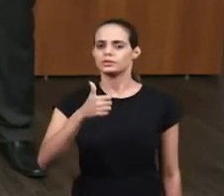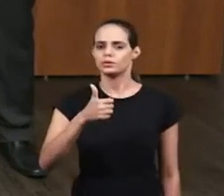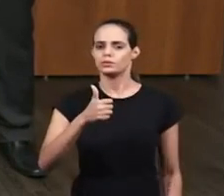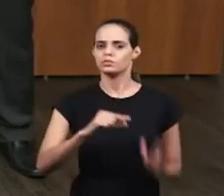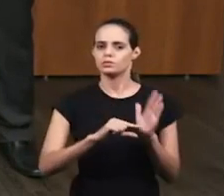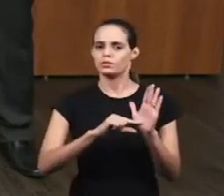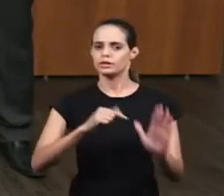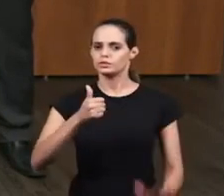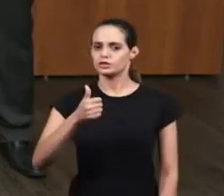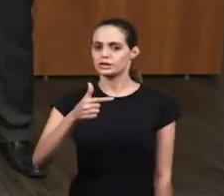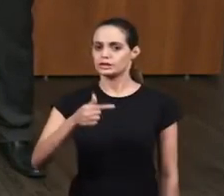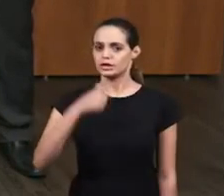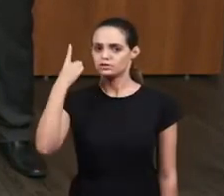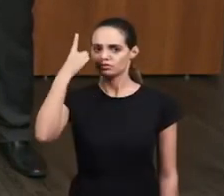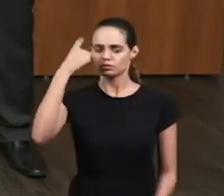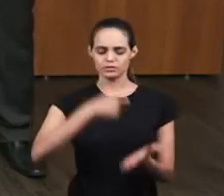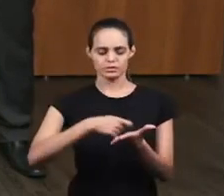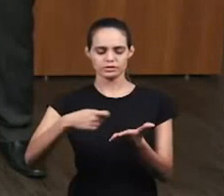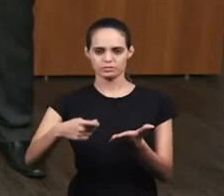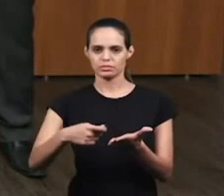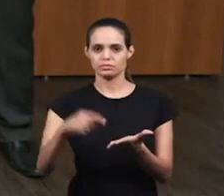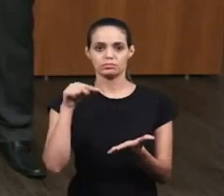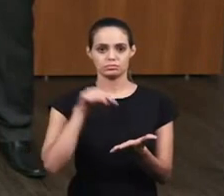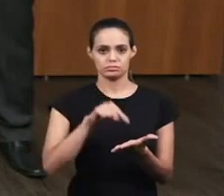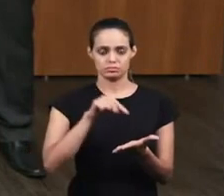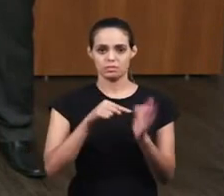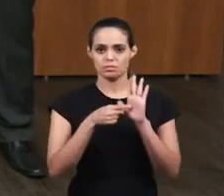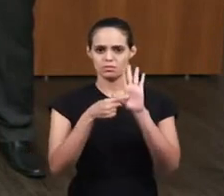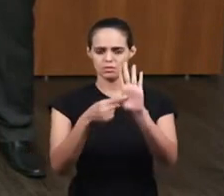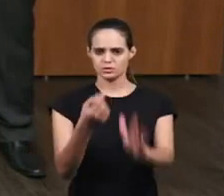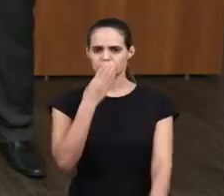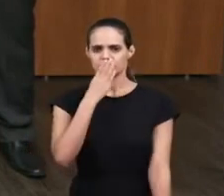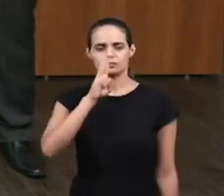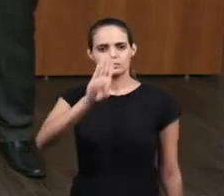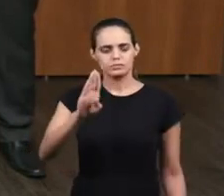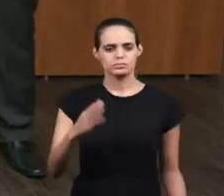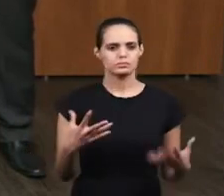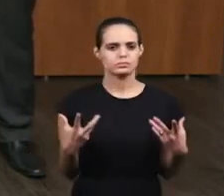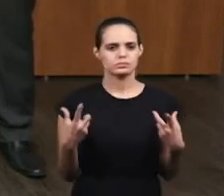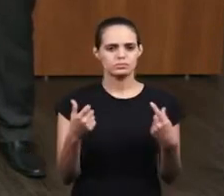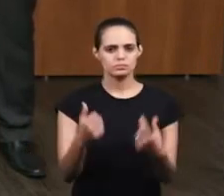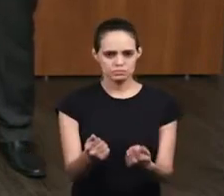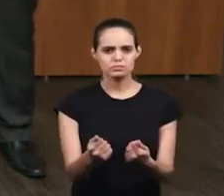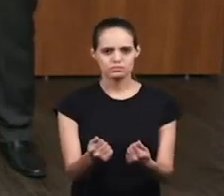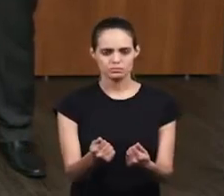geneigt, um das Rufen des Bedürftigen zu hören, wie es auch der Psalm 51